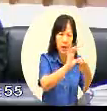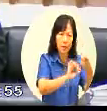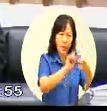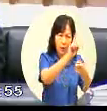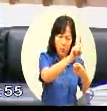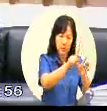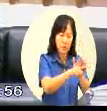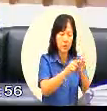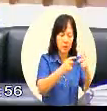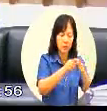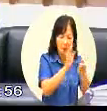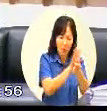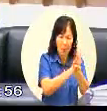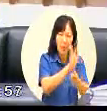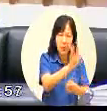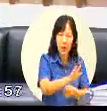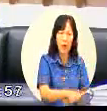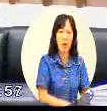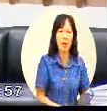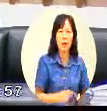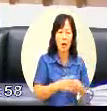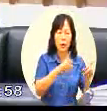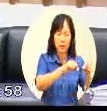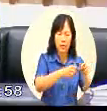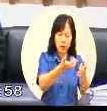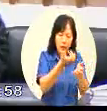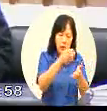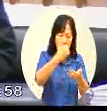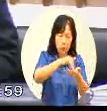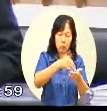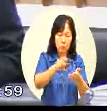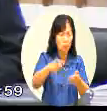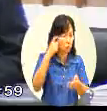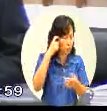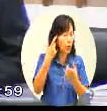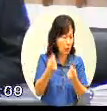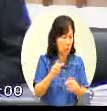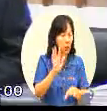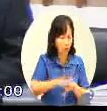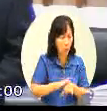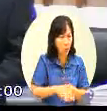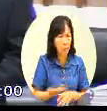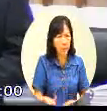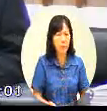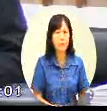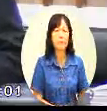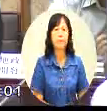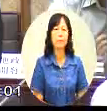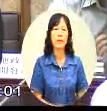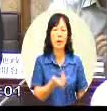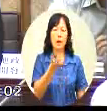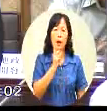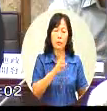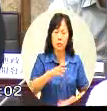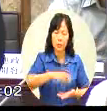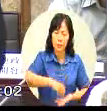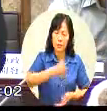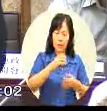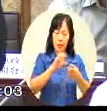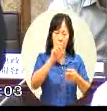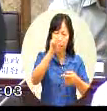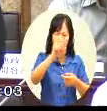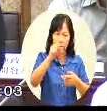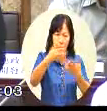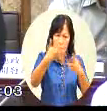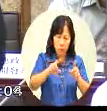人，你同不同意？根据那个算法，你同不同意？ 目前刚刚提到的这个5000多个，那